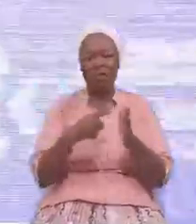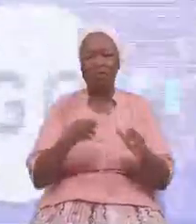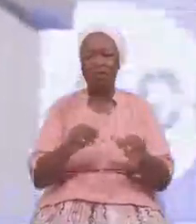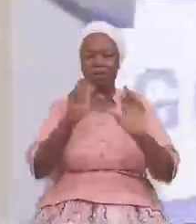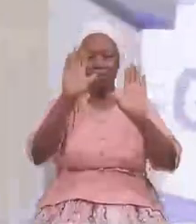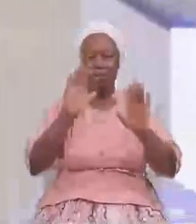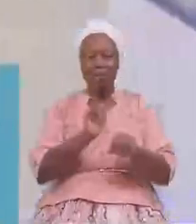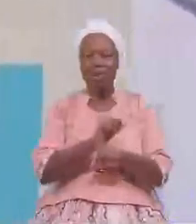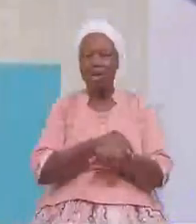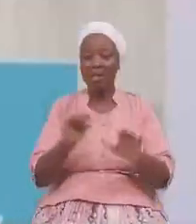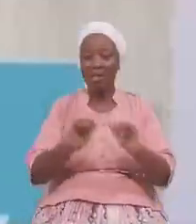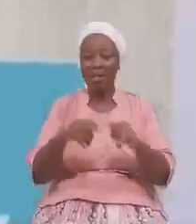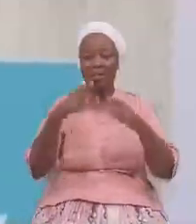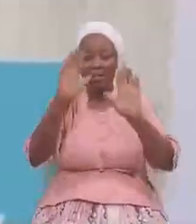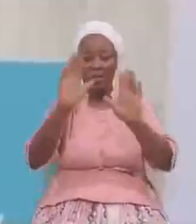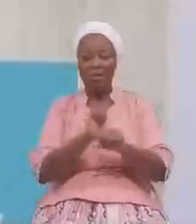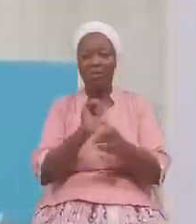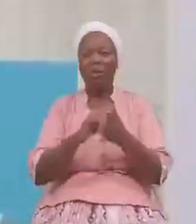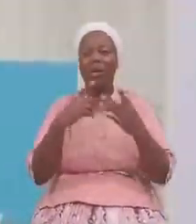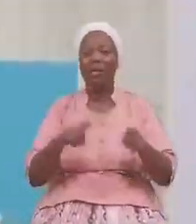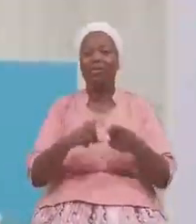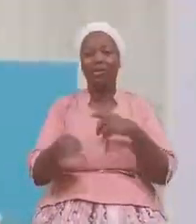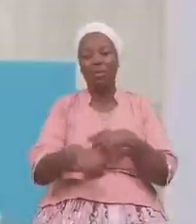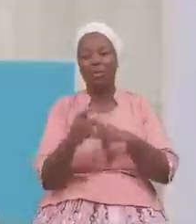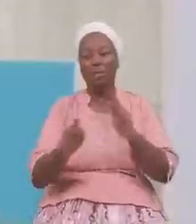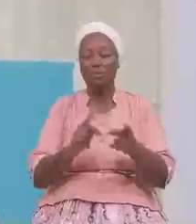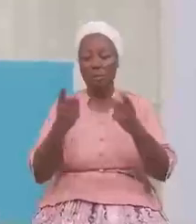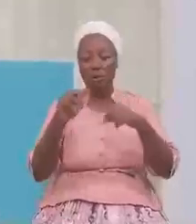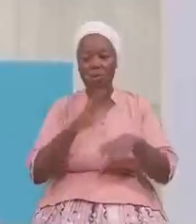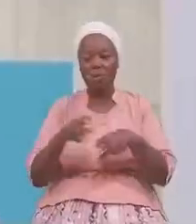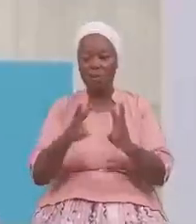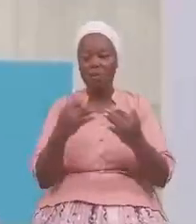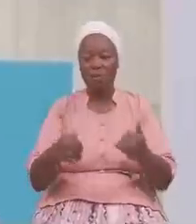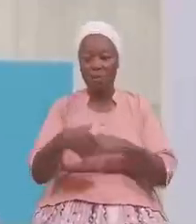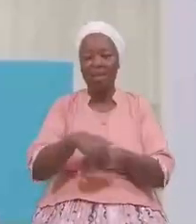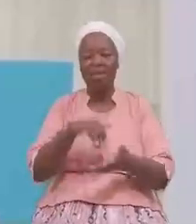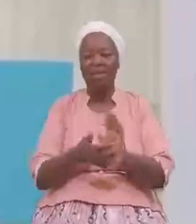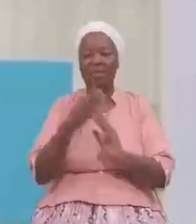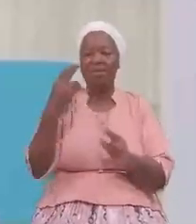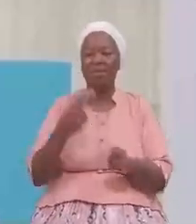eu lieu dans la vie des autres vous parviendra ce soir au nom de Jésus.